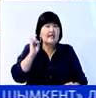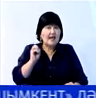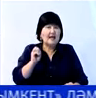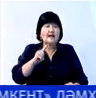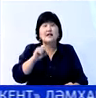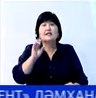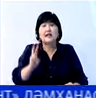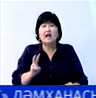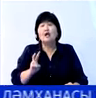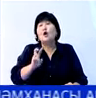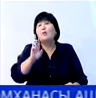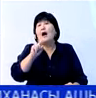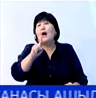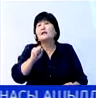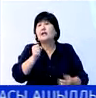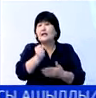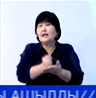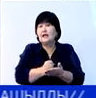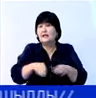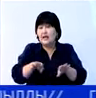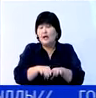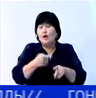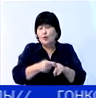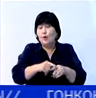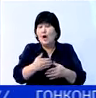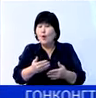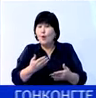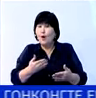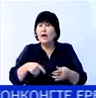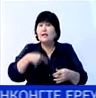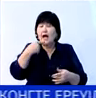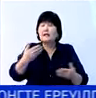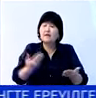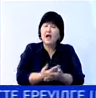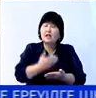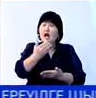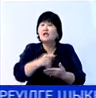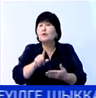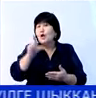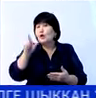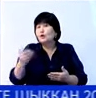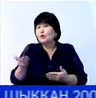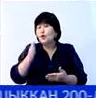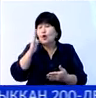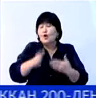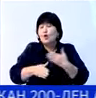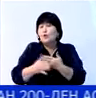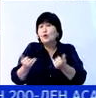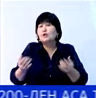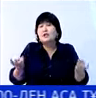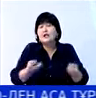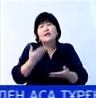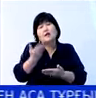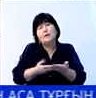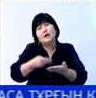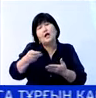заң базасына сәйкес ол жаңа бұған дейін айтылып отырған ақпарат, яғни тұтынушының көмегін көрсетуге керек мәліметтер,